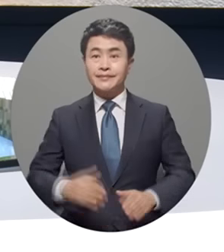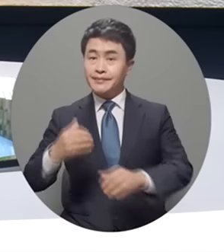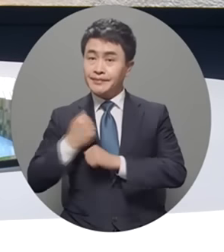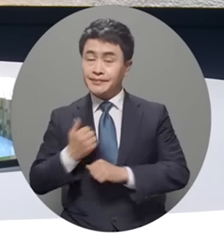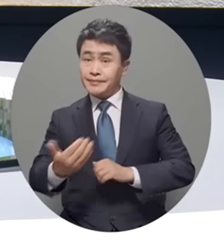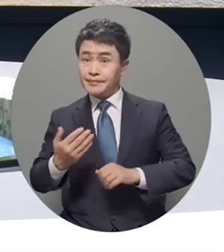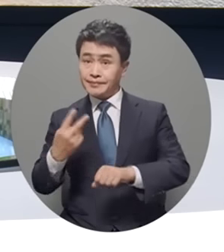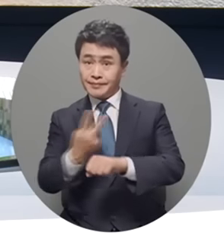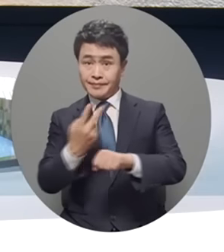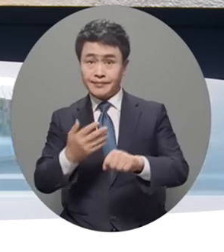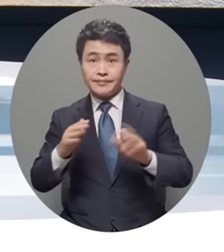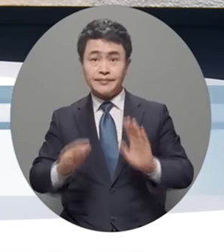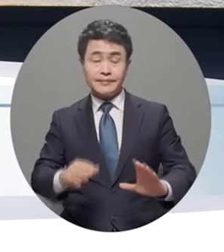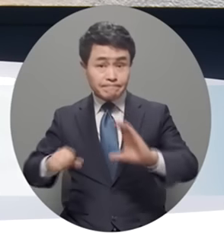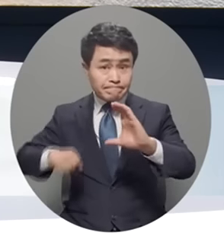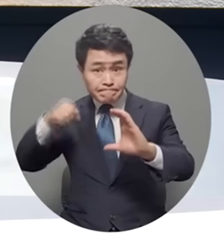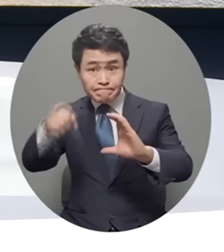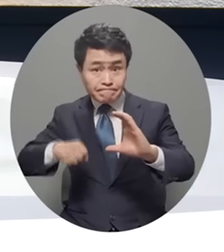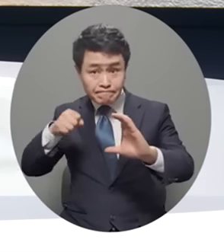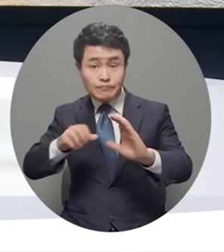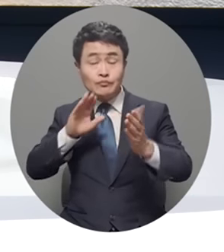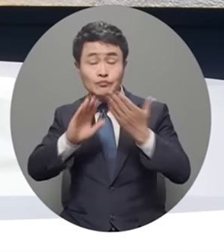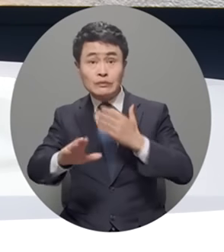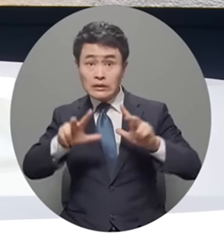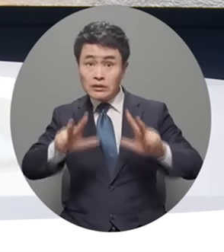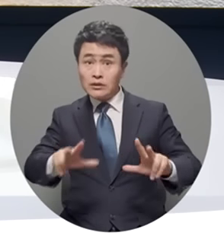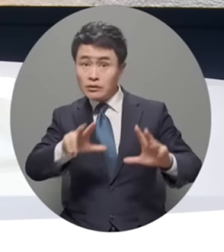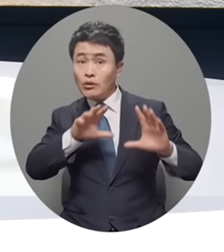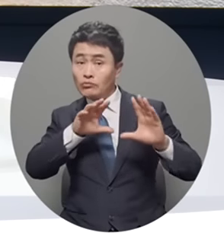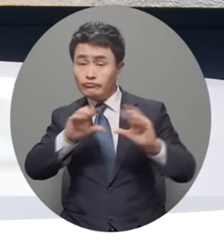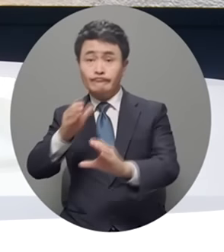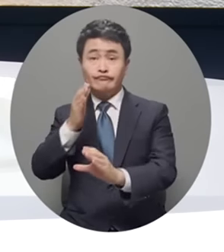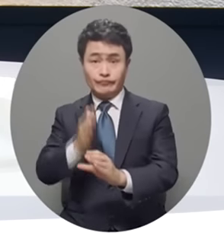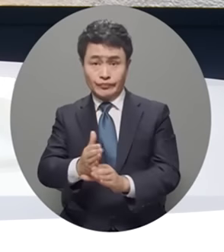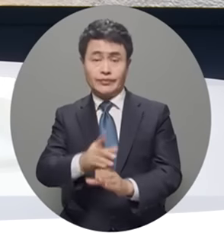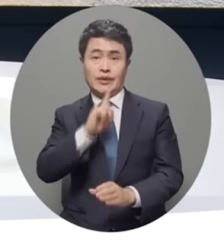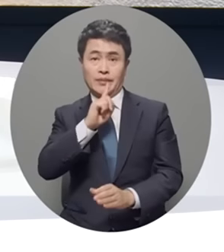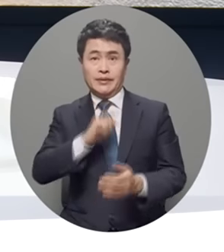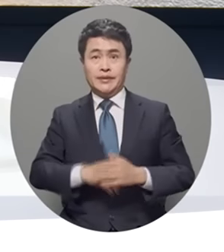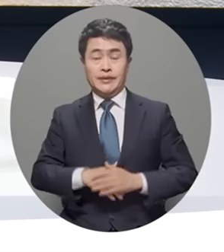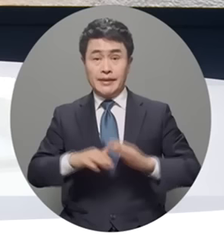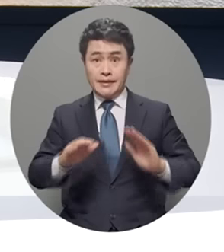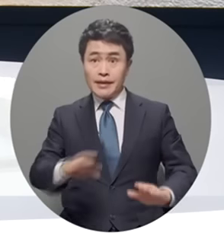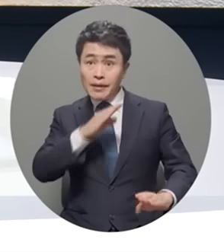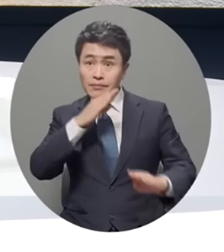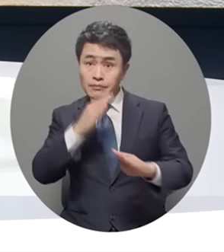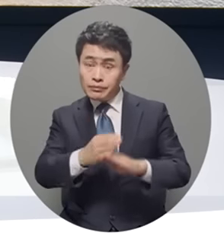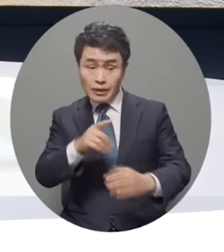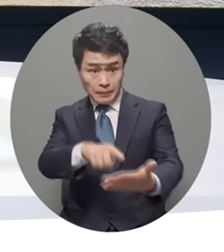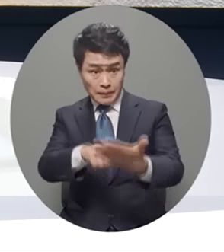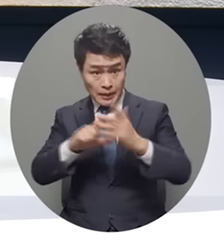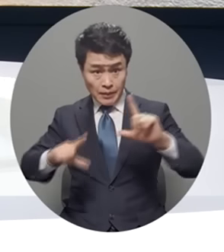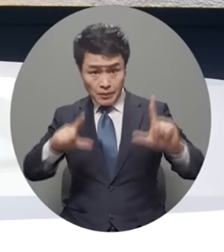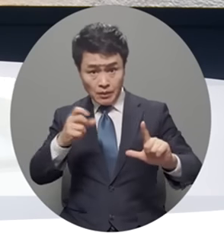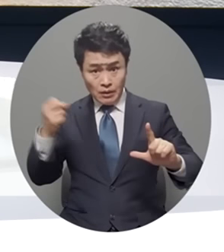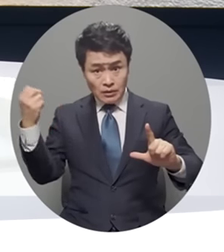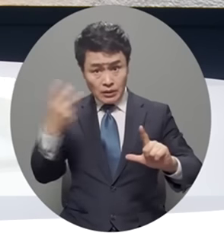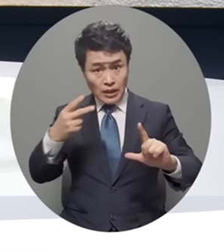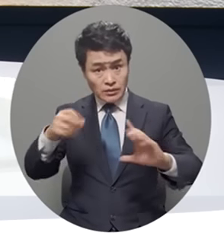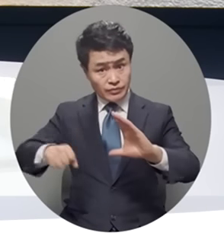군은 앞서 2시간 동안 확성기 방송을 한 뒤 지금은 중단한 상태라고 밝혔습니다. 이제 북한의 반응을 보고 재개